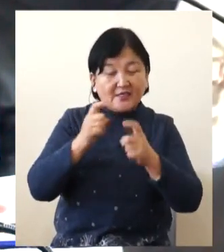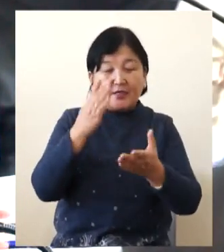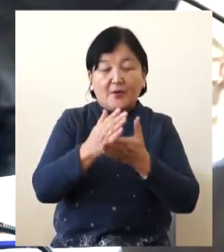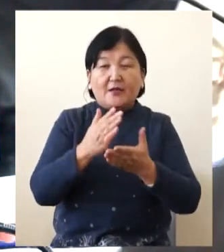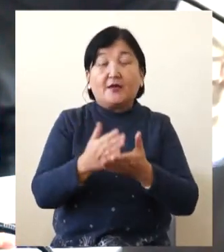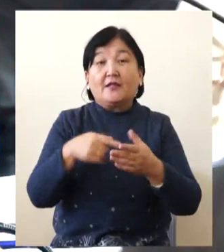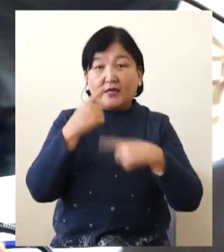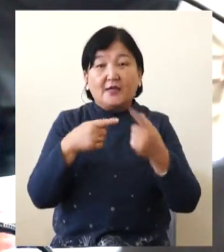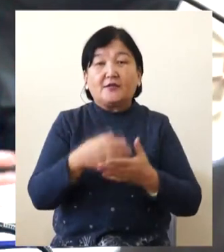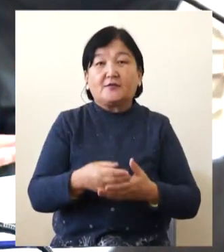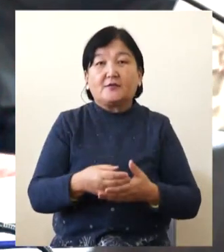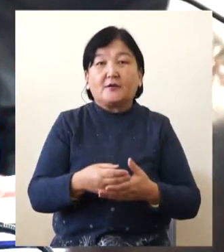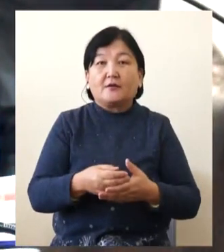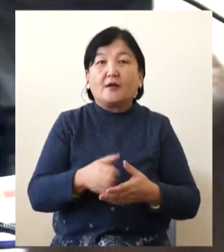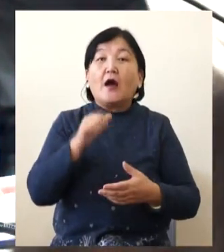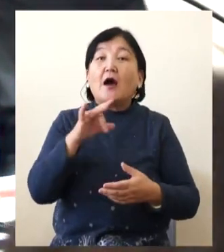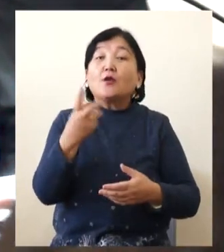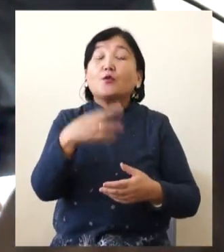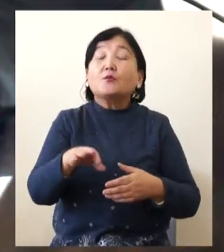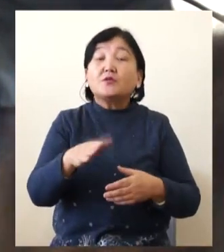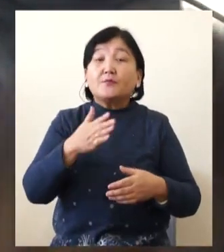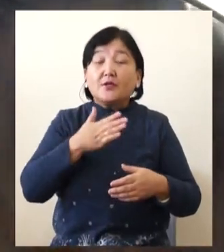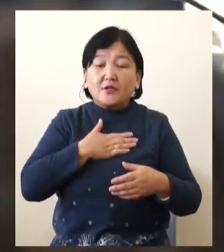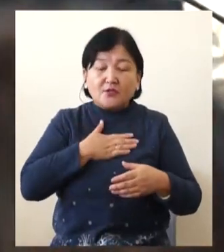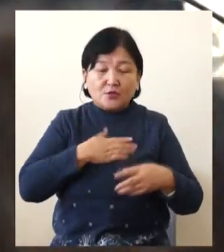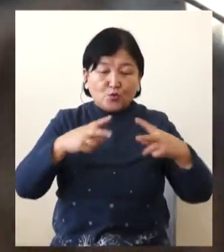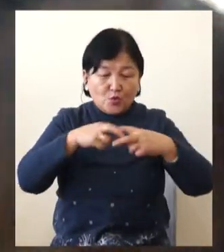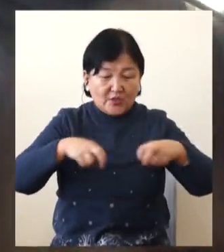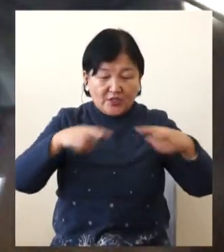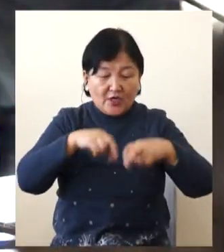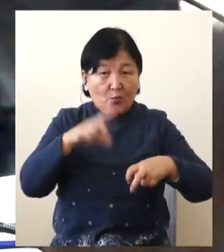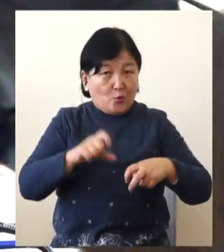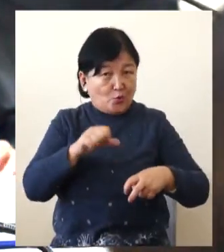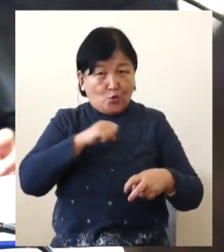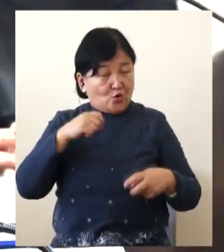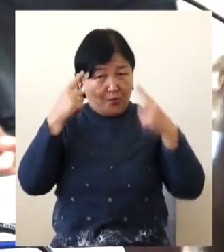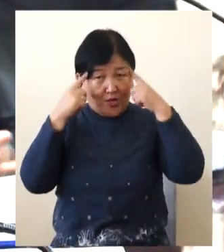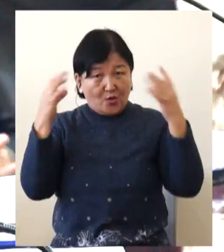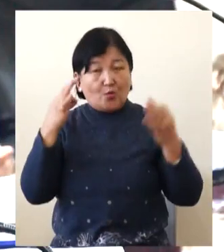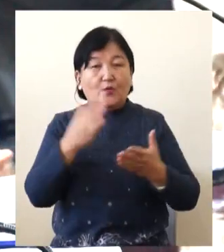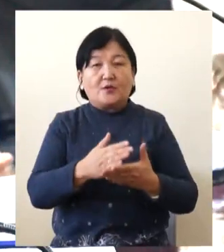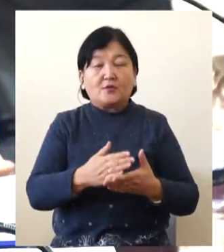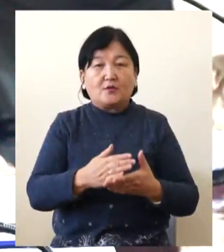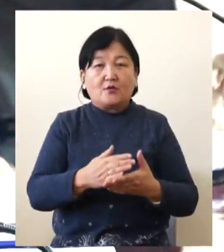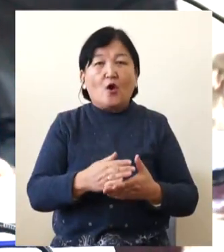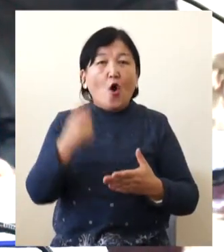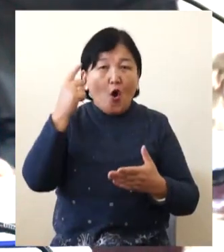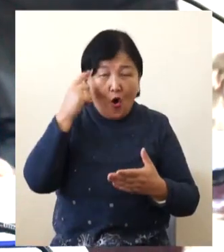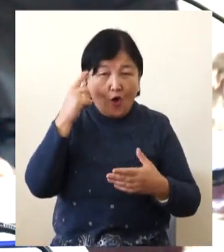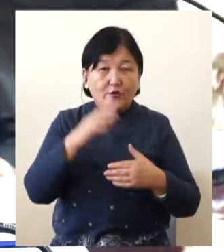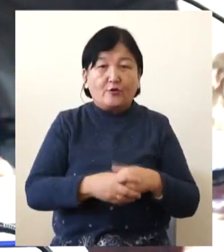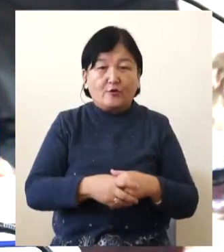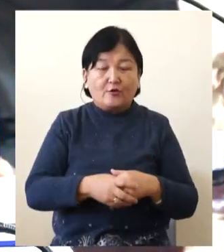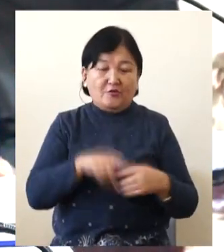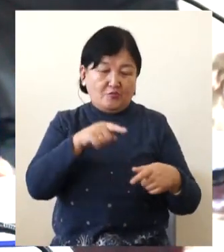батал юм хүү татвал. Тэгээд тэр чинь ард өмнө байхгүй бид нар судалж байгаа усууд нь мэдгүй. Тэгээд бүх үзүүгүүд тэр чинь одоо судалгаа ойлгоо